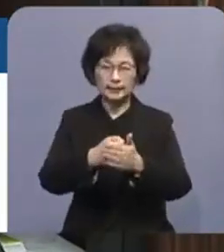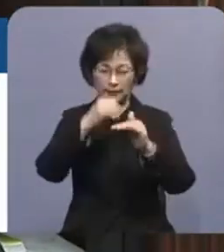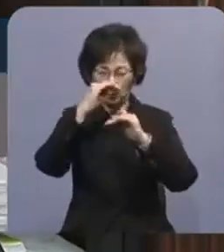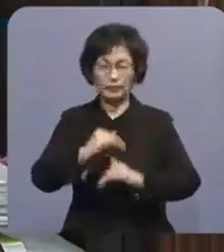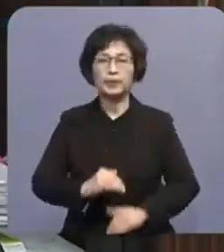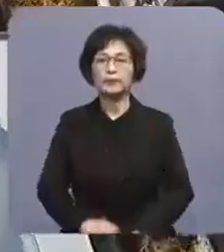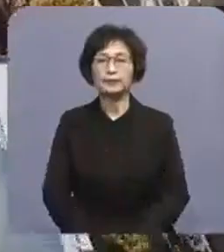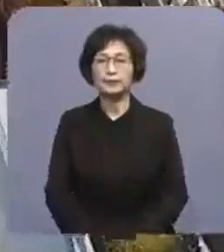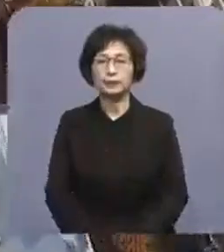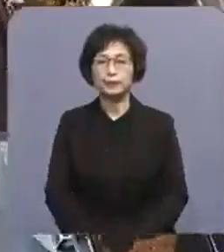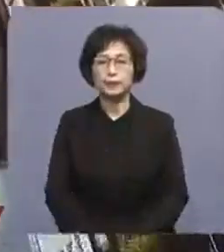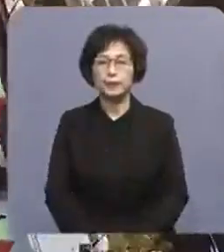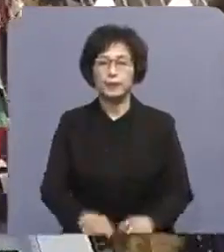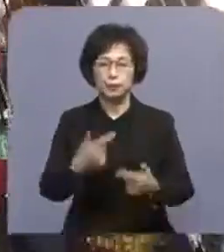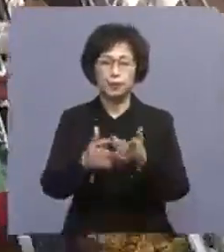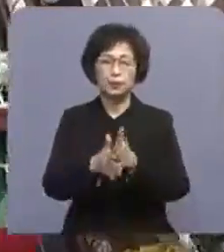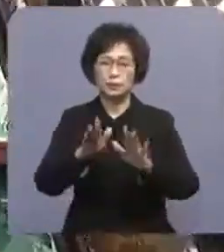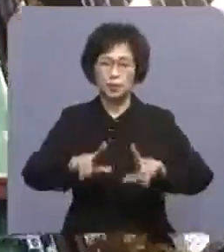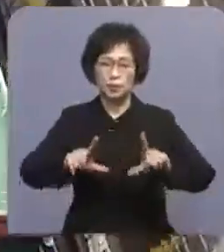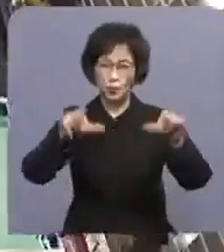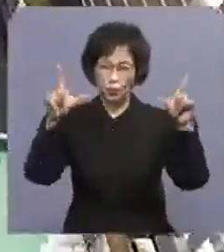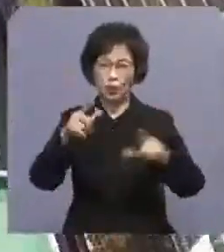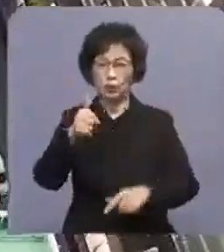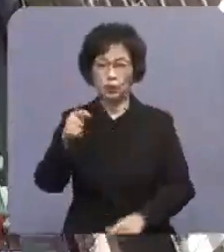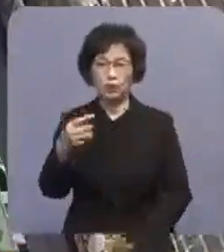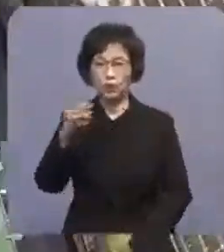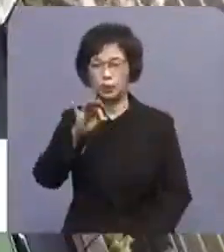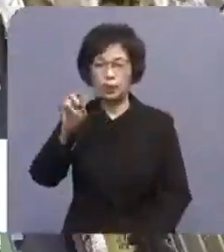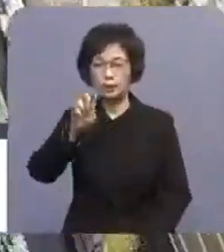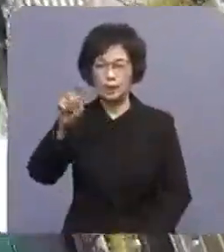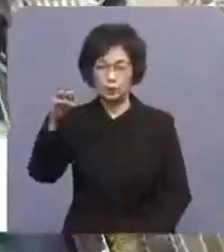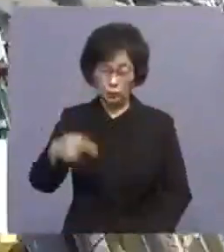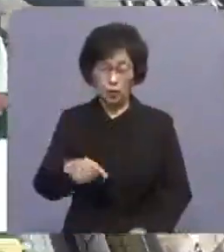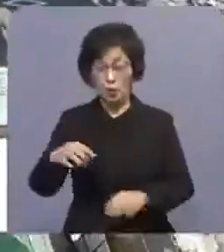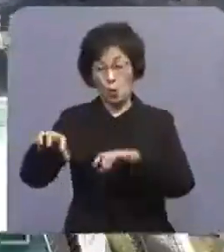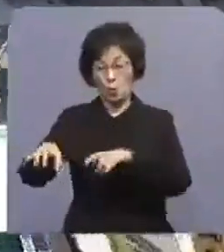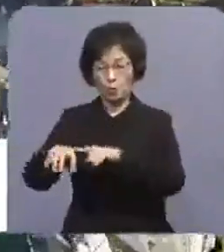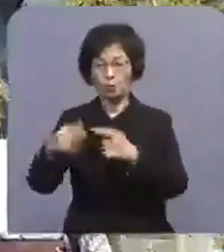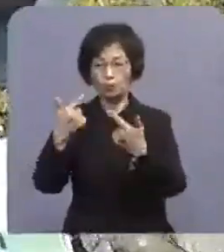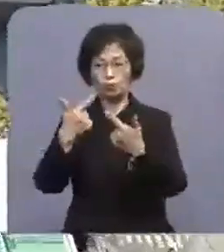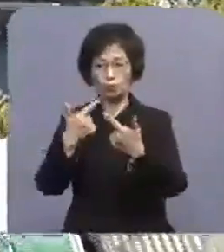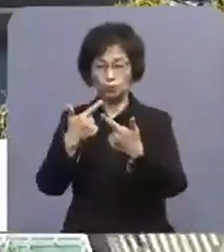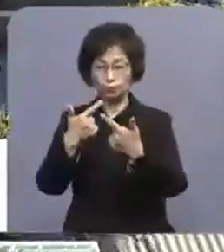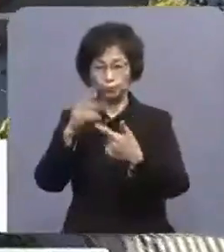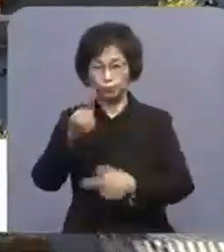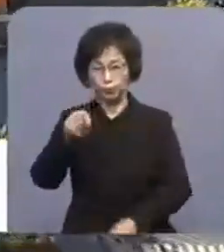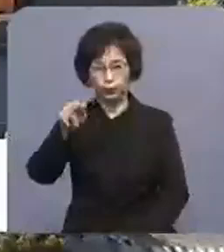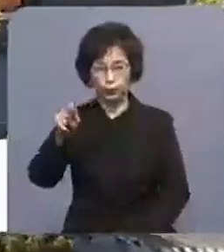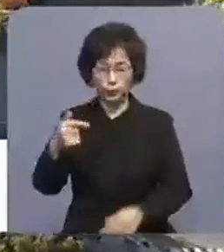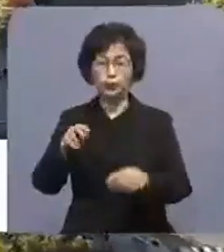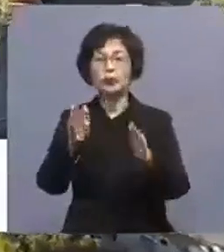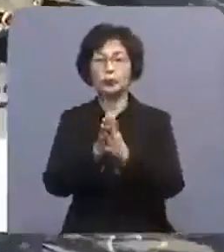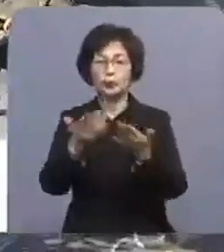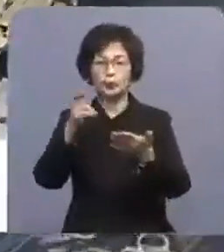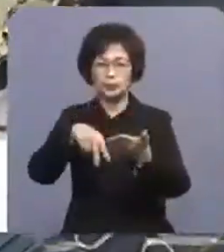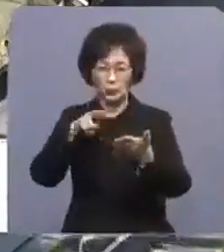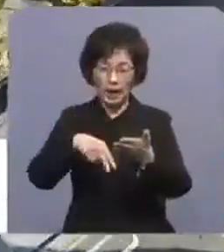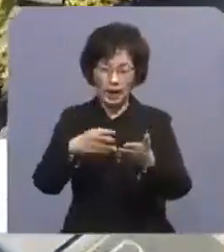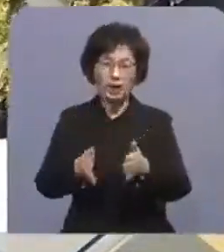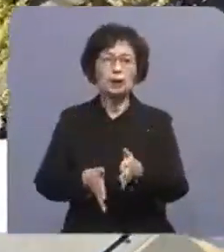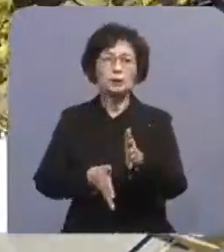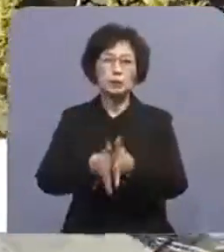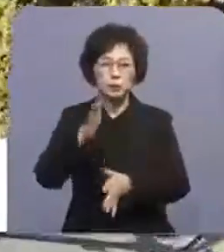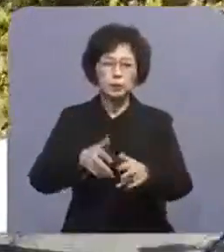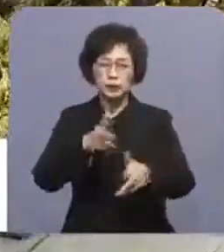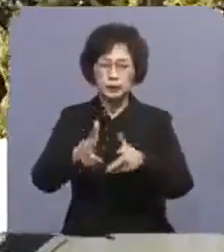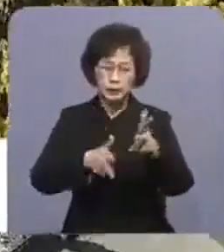상황입니다. 부산시는 올해 놀이마루와 바로 옆 부전도서관을 도시재생사업 혁신지구로 지정해